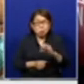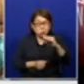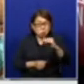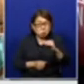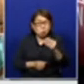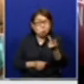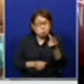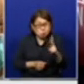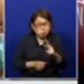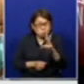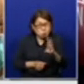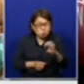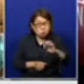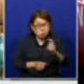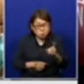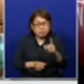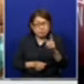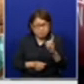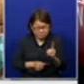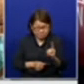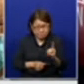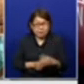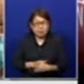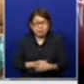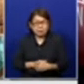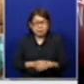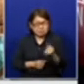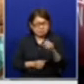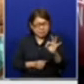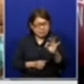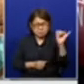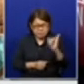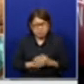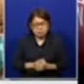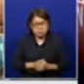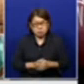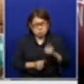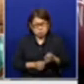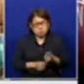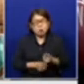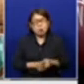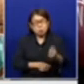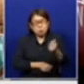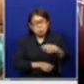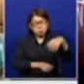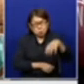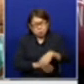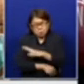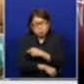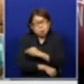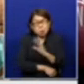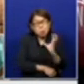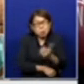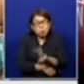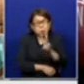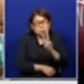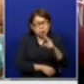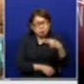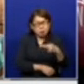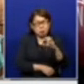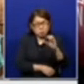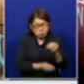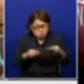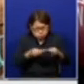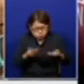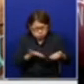กุมภาโดยองค์การอนามัยโลกได้ใช้ชื่อโควิด CO แปลว่าโคโรนา VI ก็ไวรัสดีก็ดี